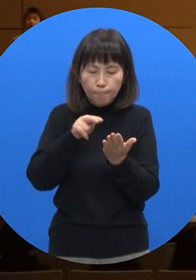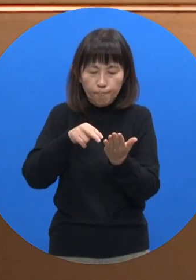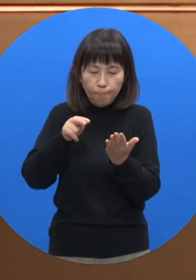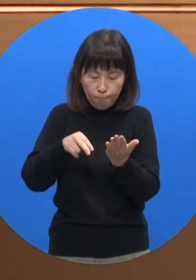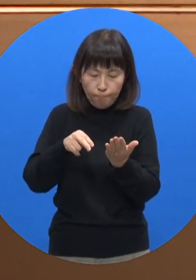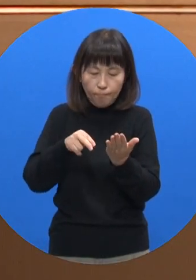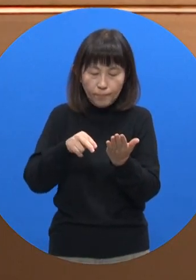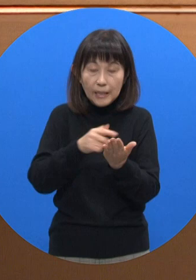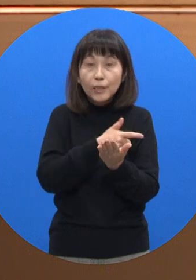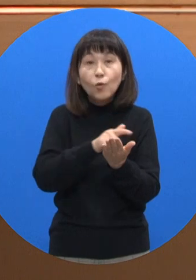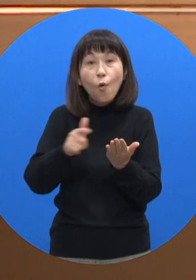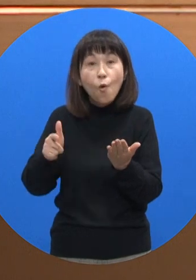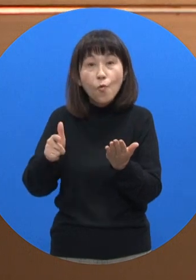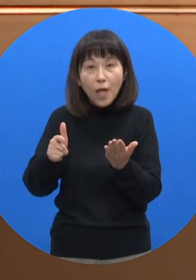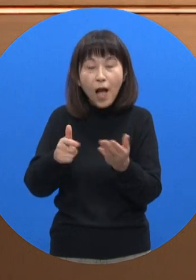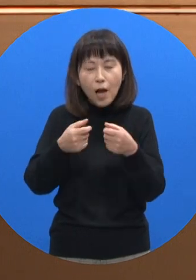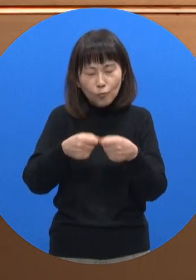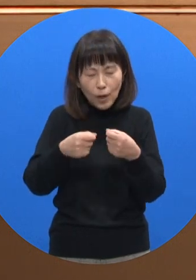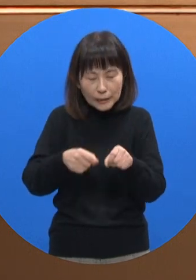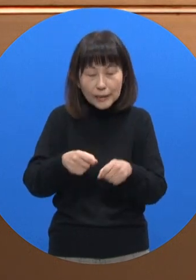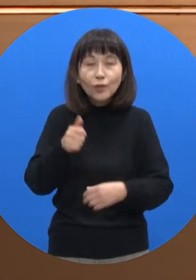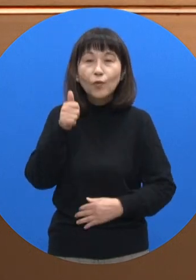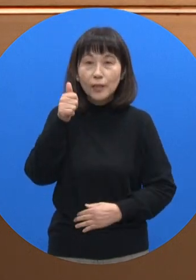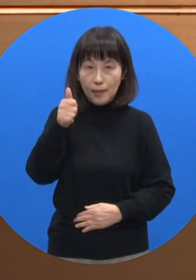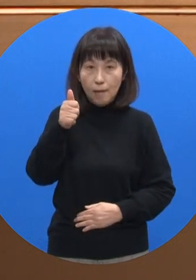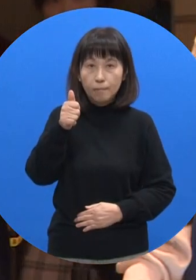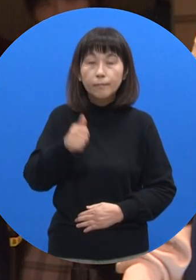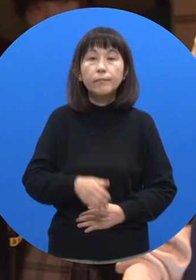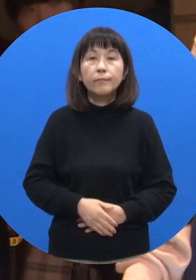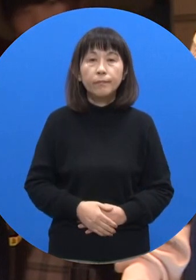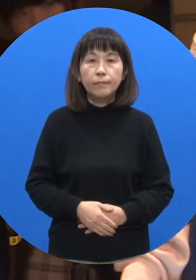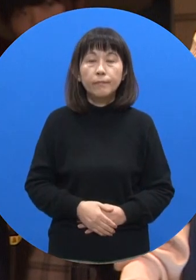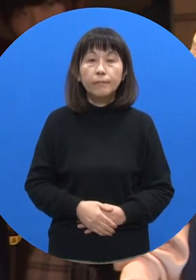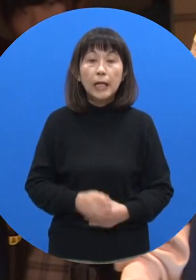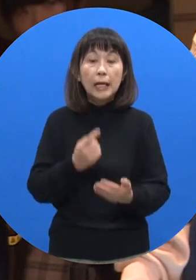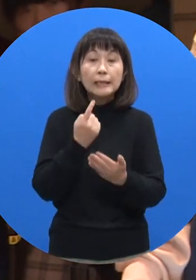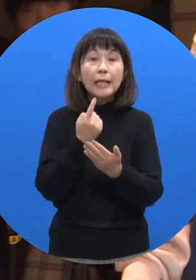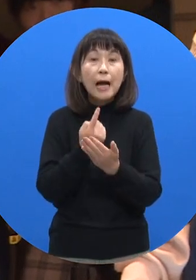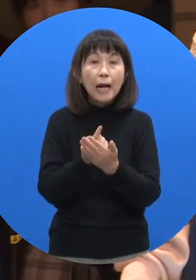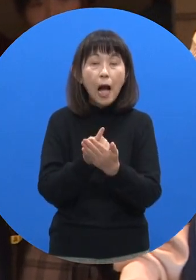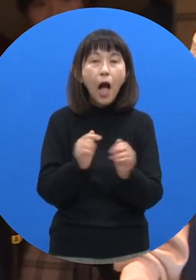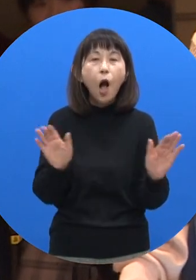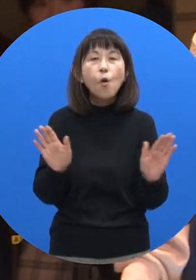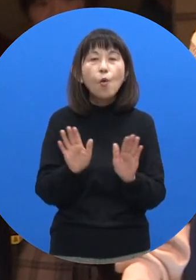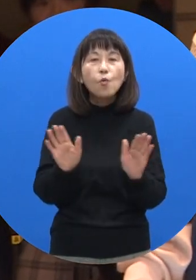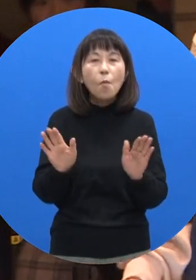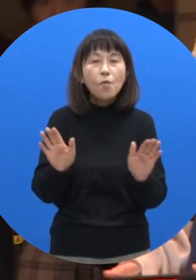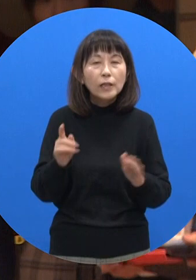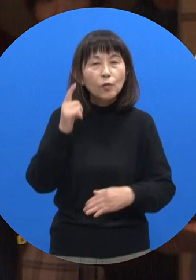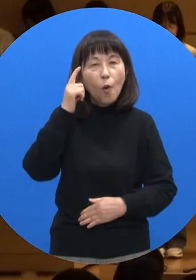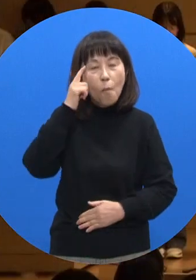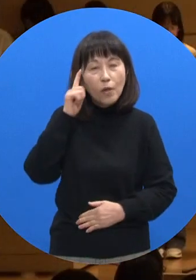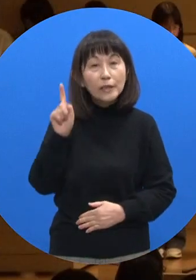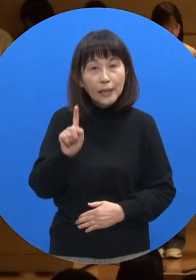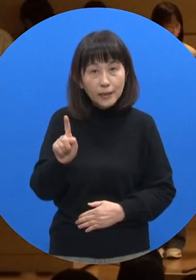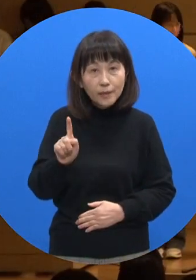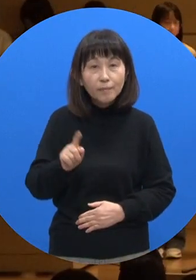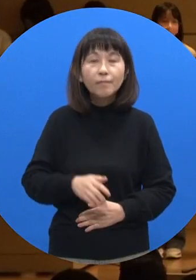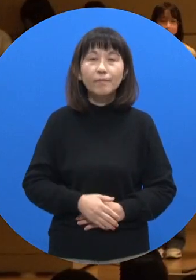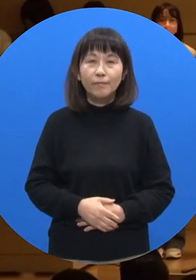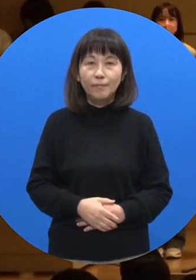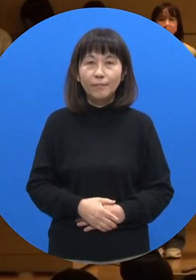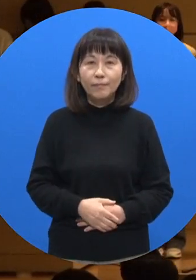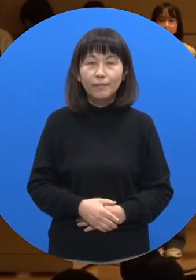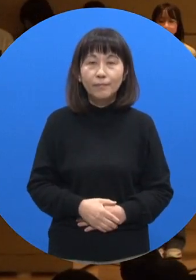こなし、さまざまな分野に詳しい学者でした。 参加した子どもたちはどんなことを感じたのでしょうか？